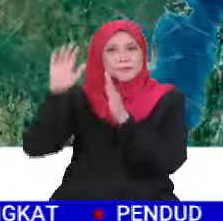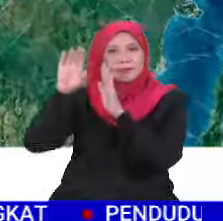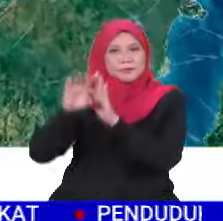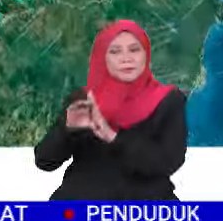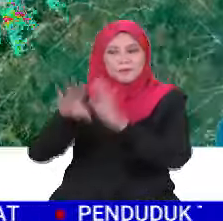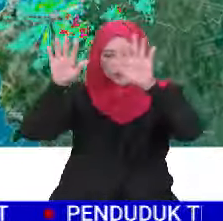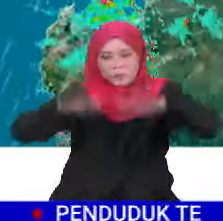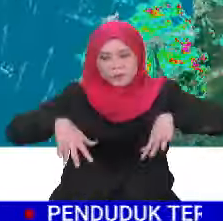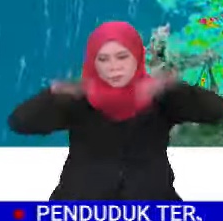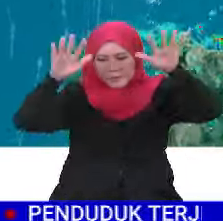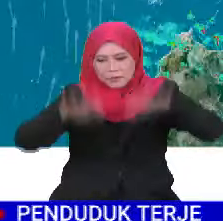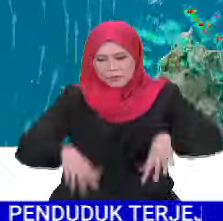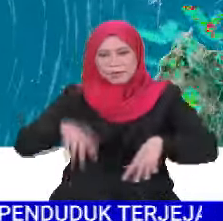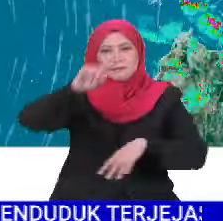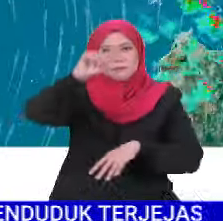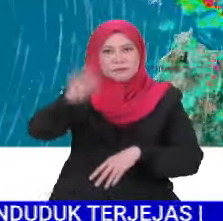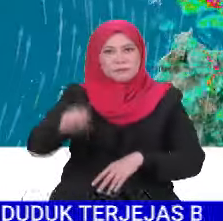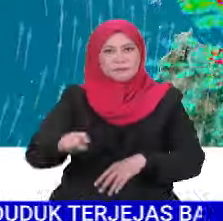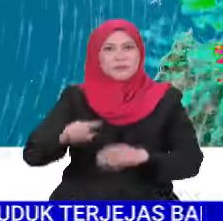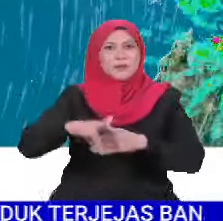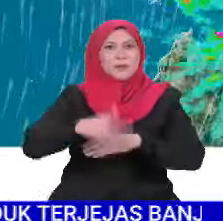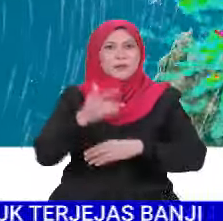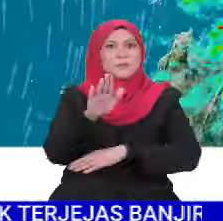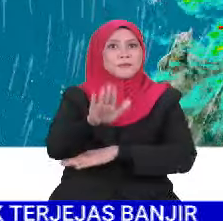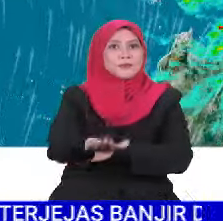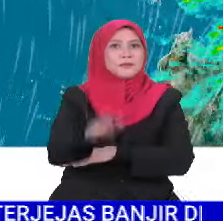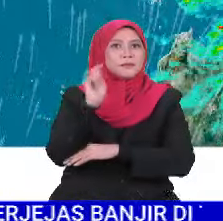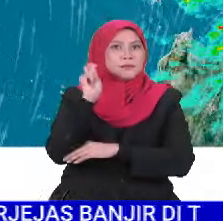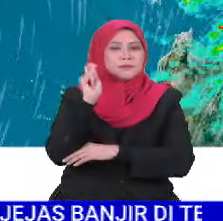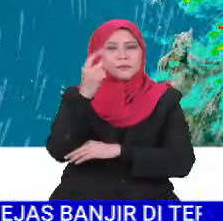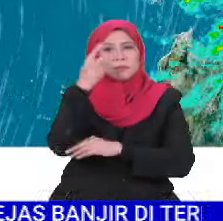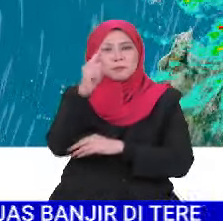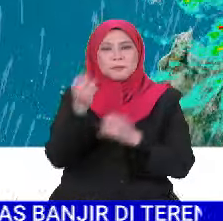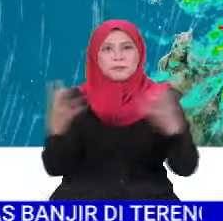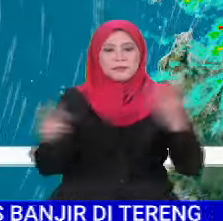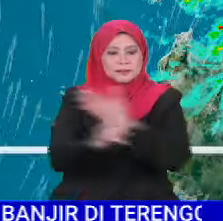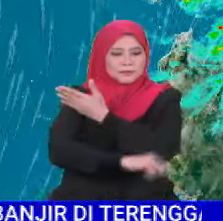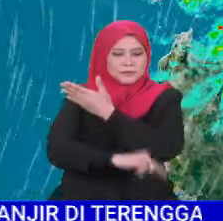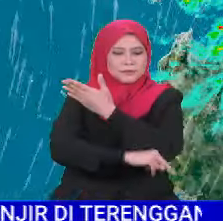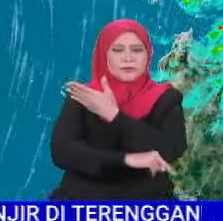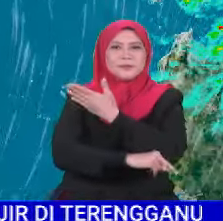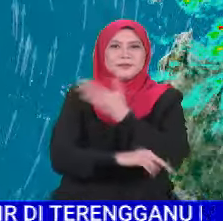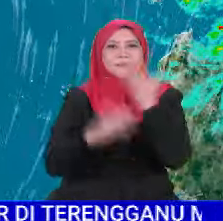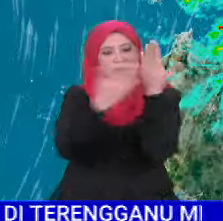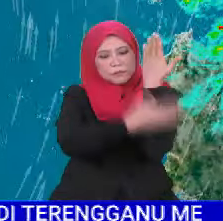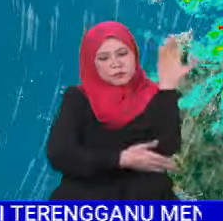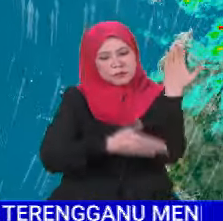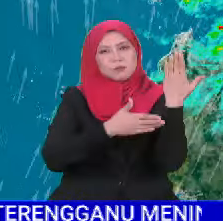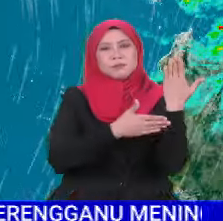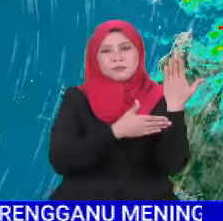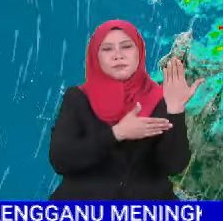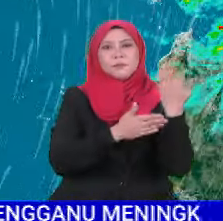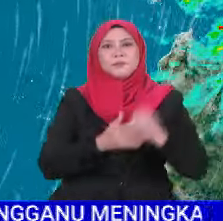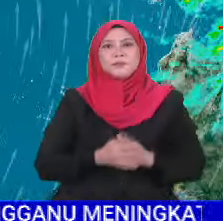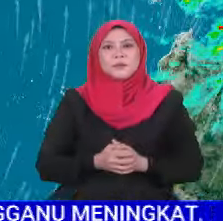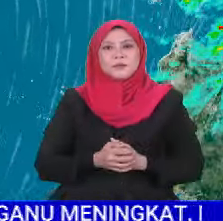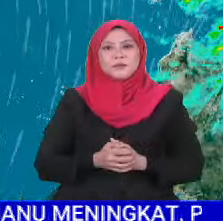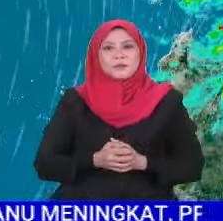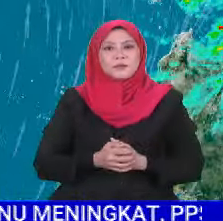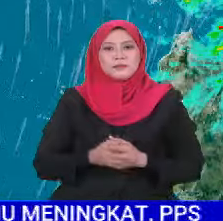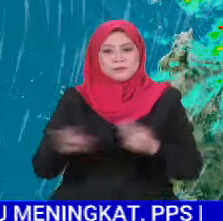cuaca hujan lebat dan ribut petir yang berlaku sejak awal petang tadi untuk kebanyakan negeri di sekitar Semenanjung pada hari ini, kecuali